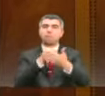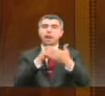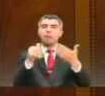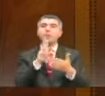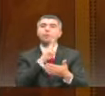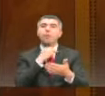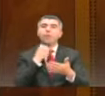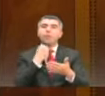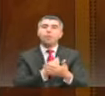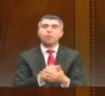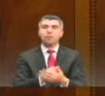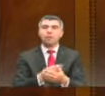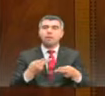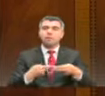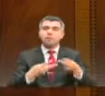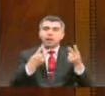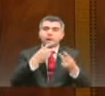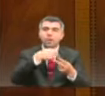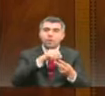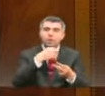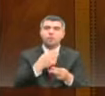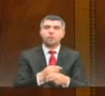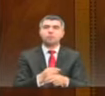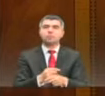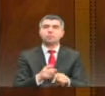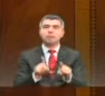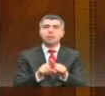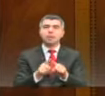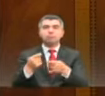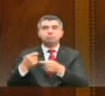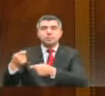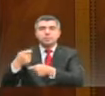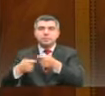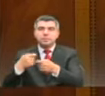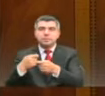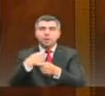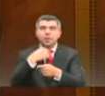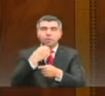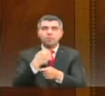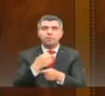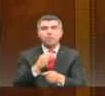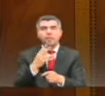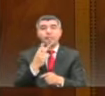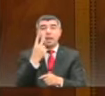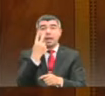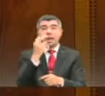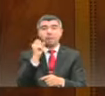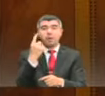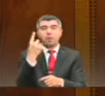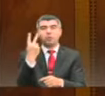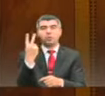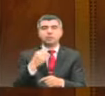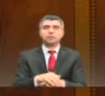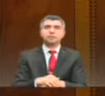الحكومي إلى تحقيق المؤشرات المكرو الاقتصادية التالية في أفق سنة 2021.